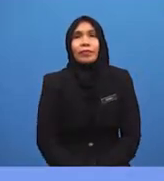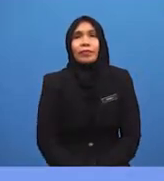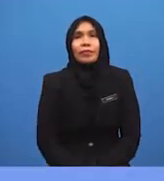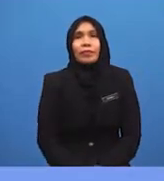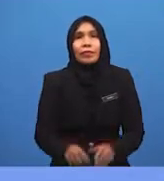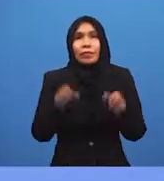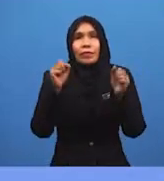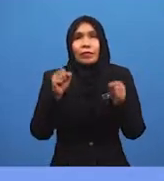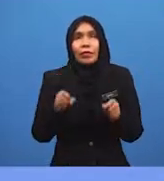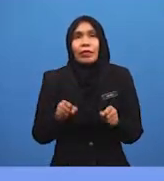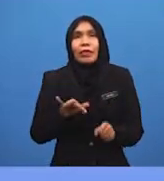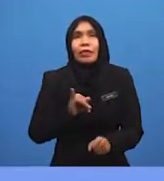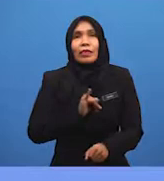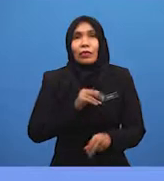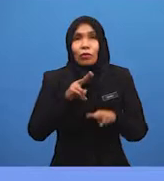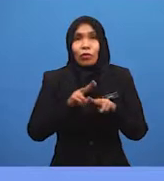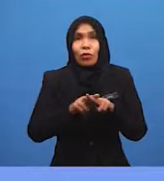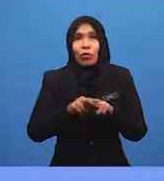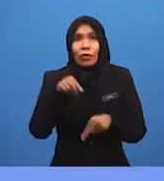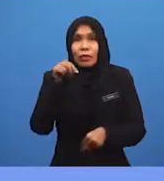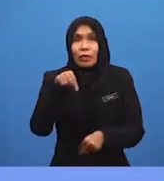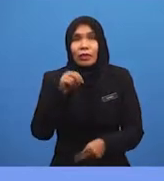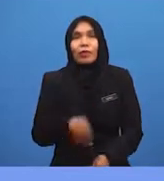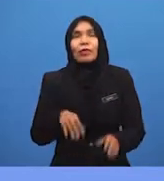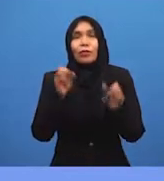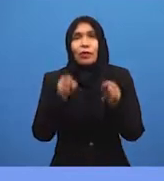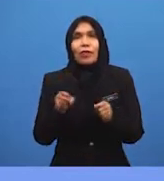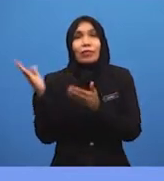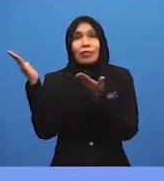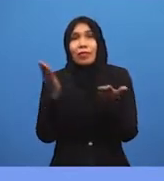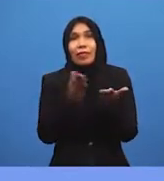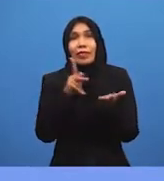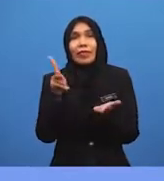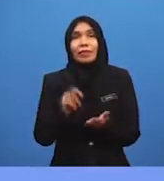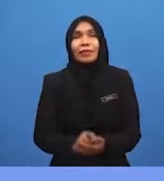Boleh tak saya duduk di sini? Boleh, silakan.